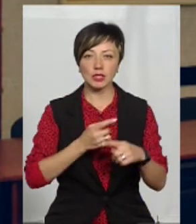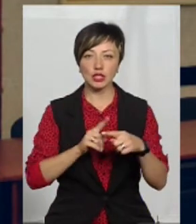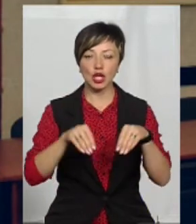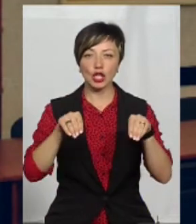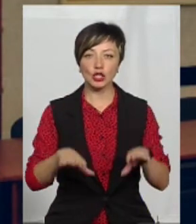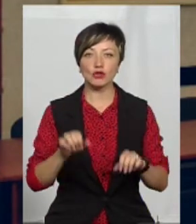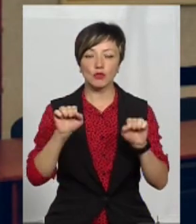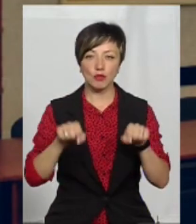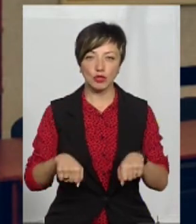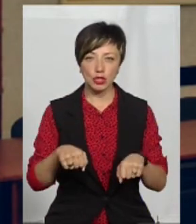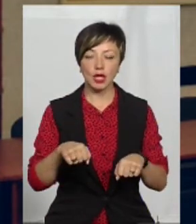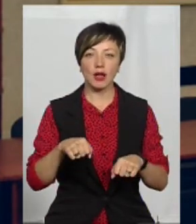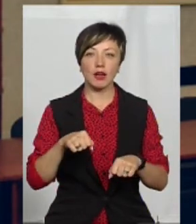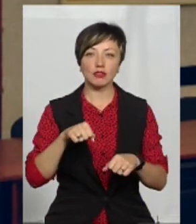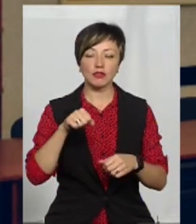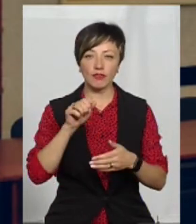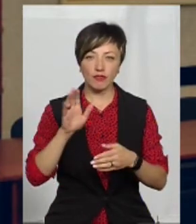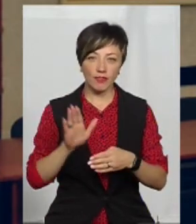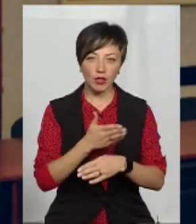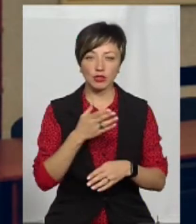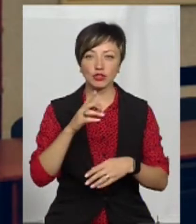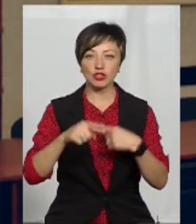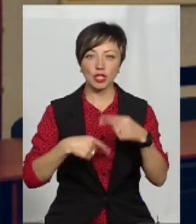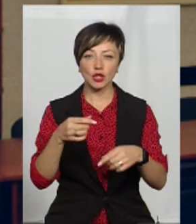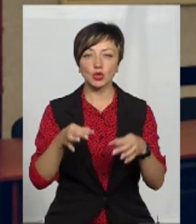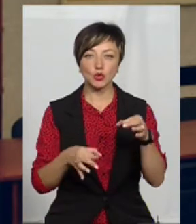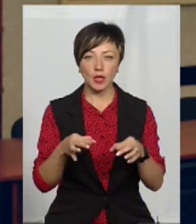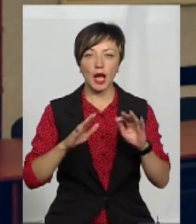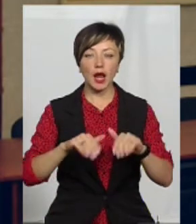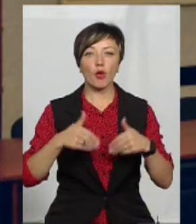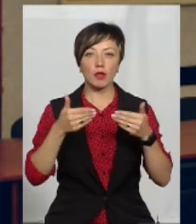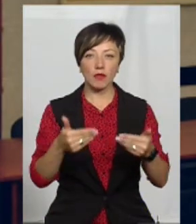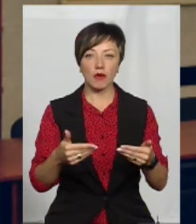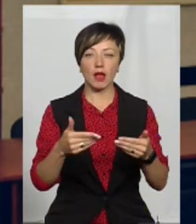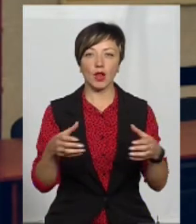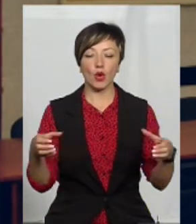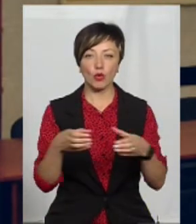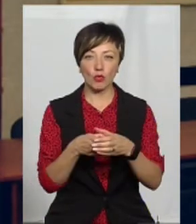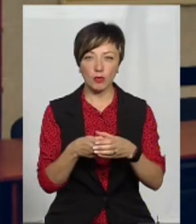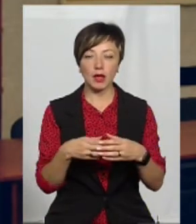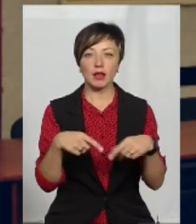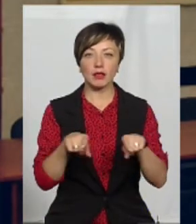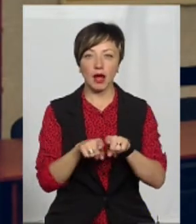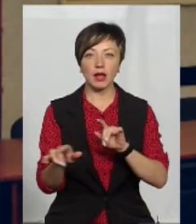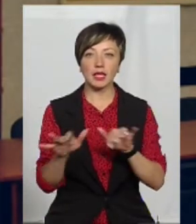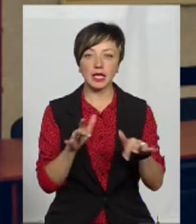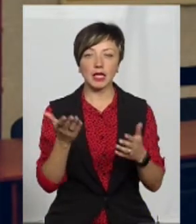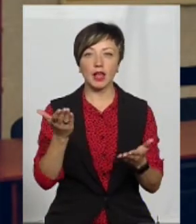можна виключно через суд. І, відповідно, ми і рекомендували ініціативній групі так діяти,